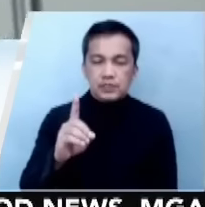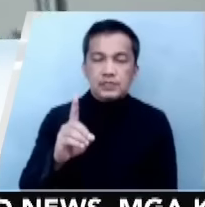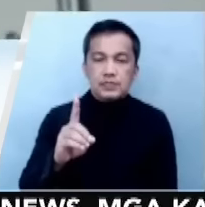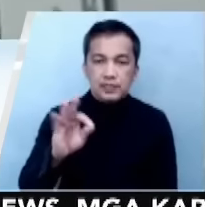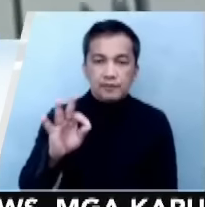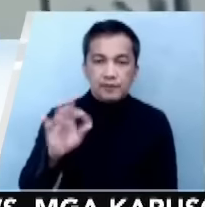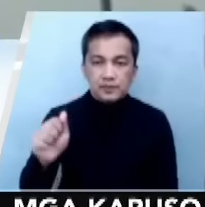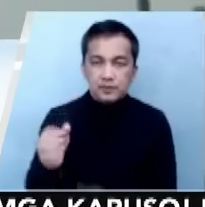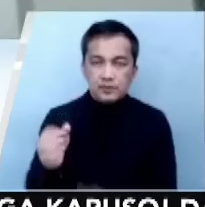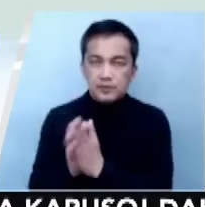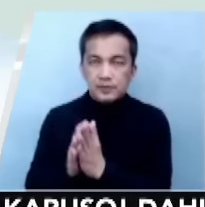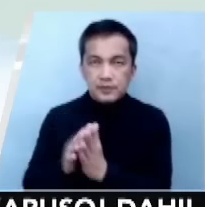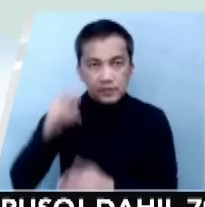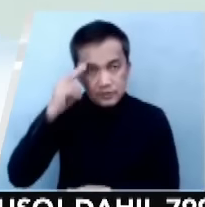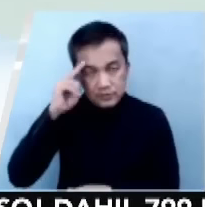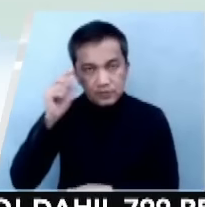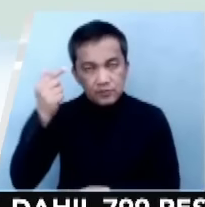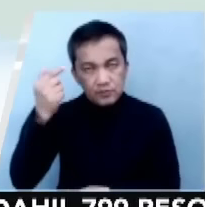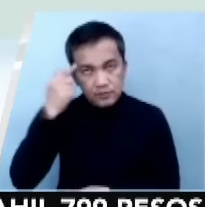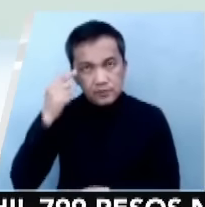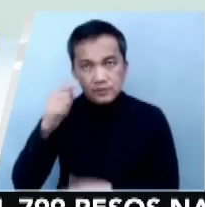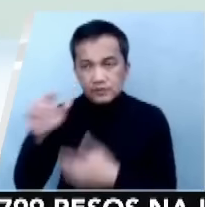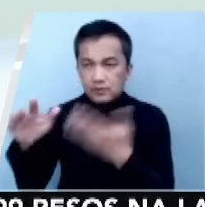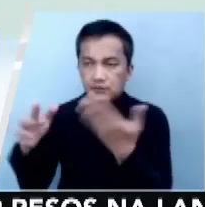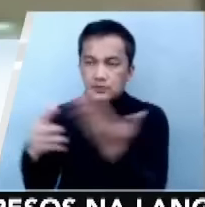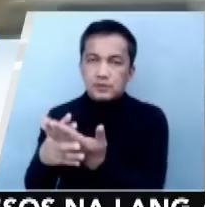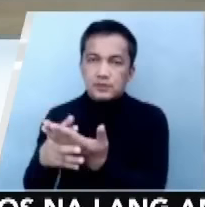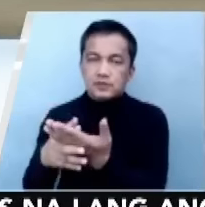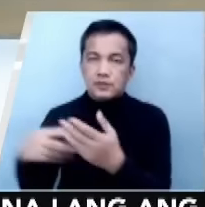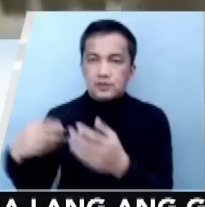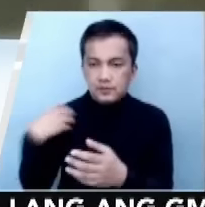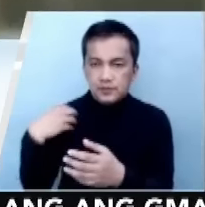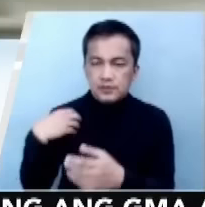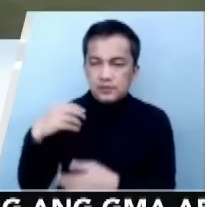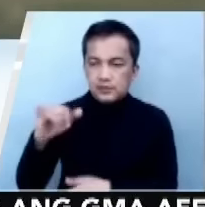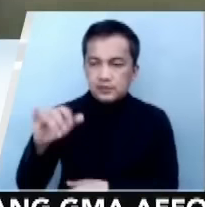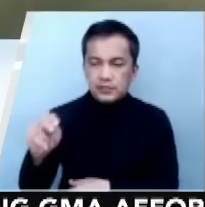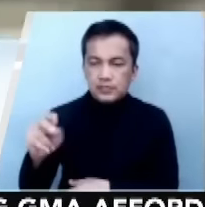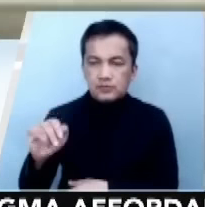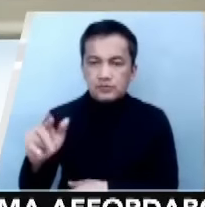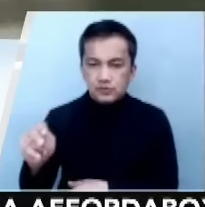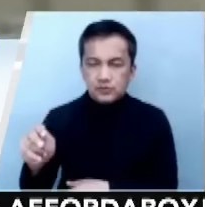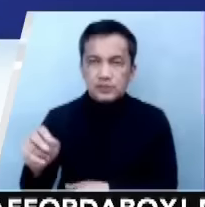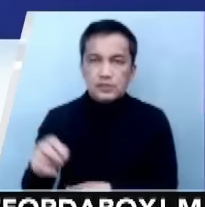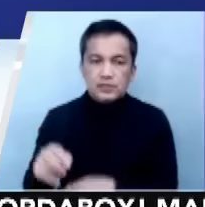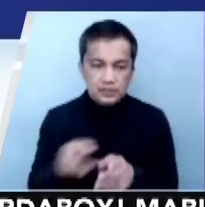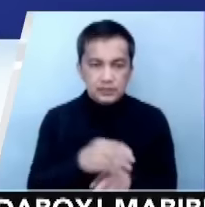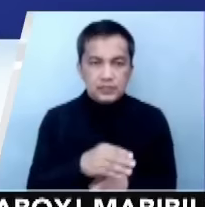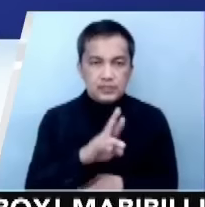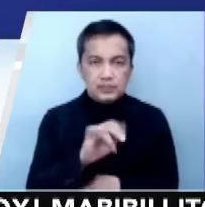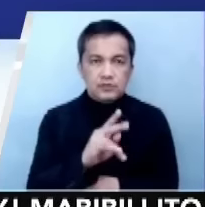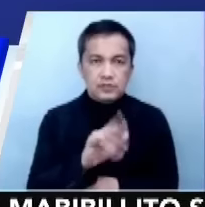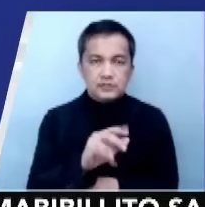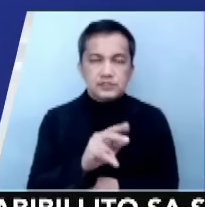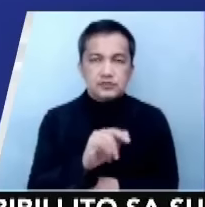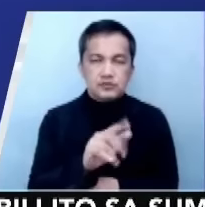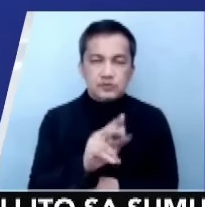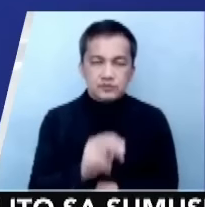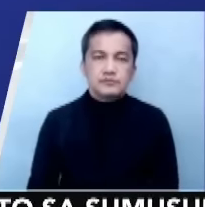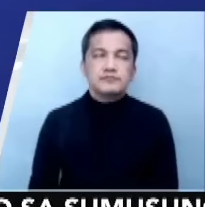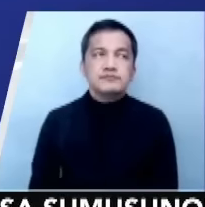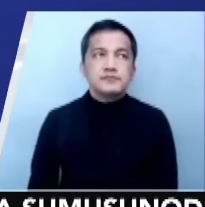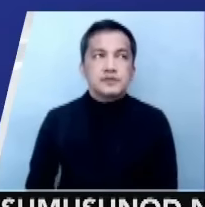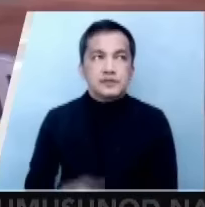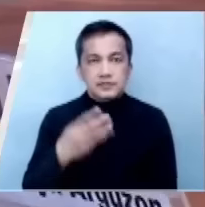Saudi government na kasuhan ang employer ni Jelin Arguzon at Riolin Saison. Para sa GMA